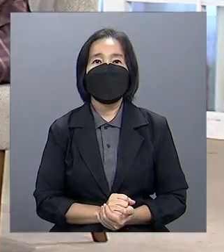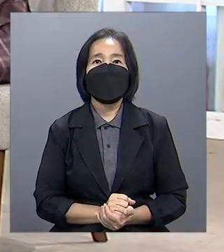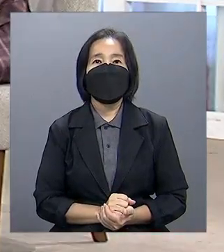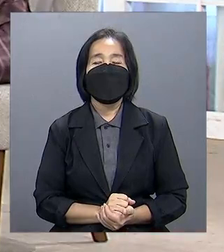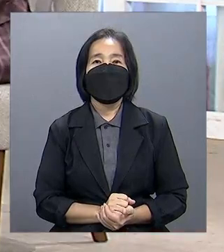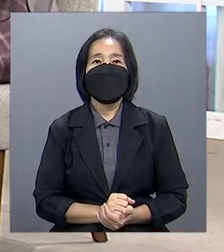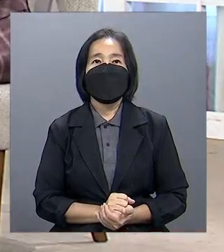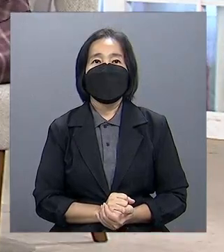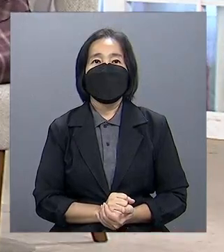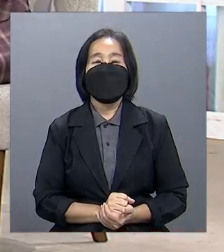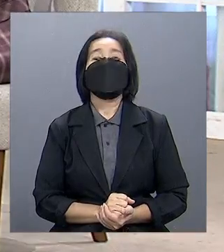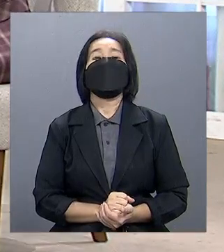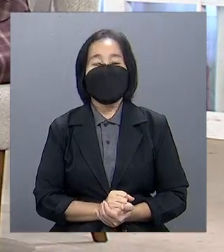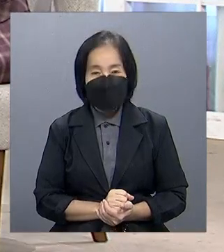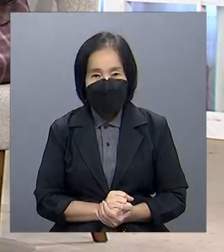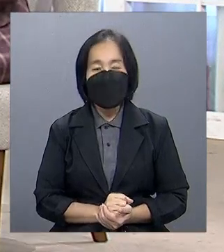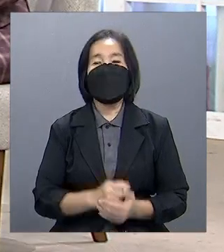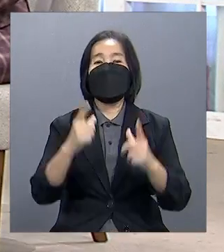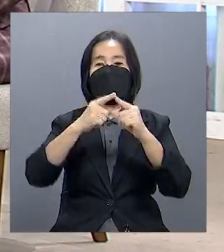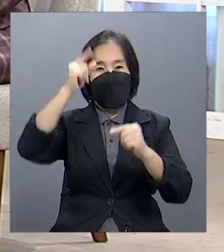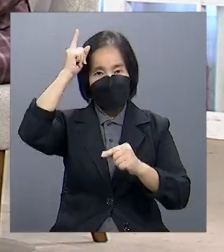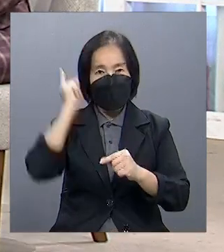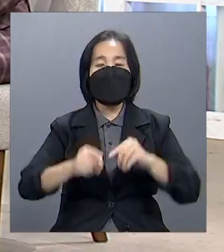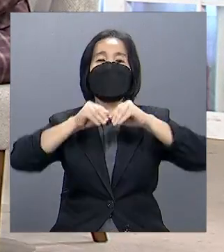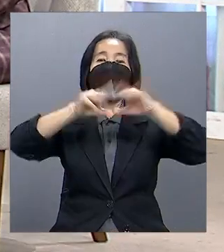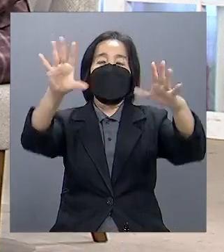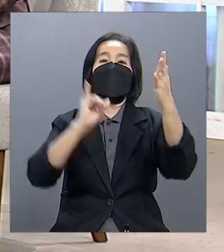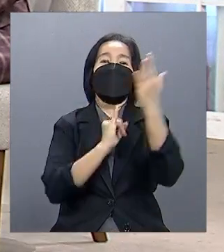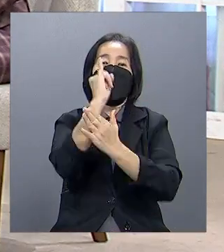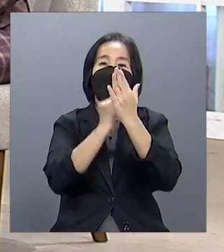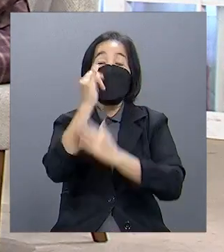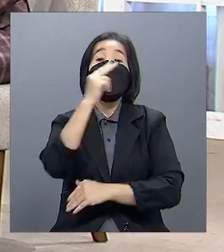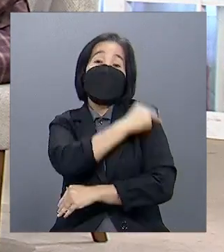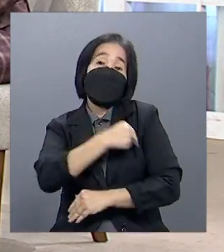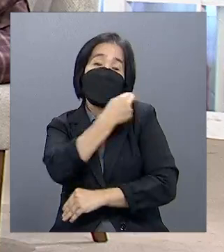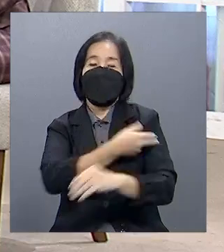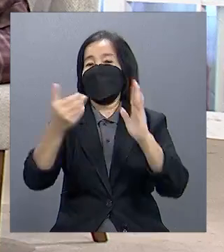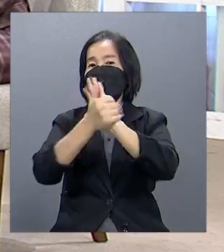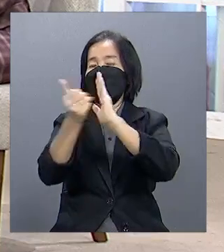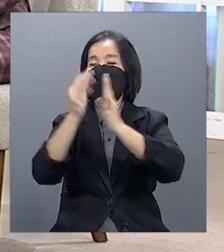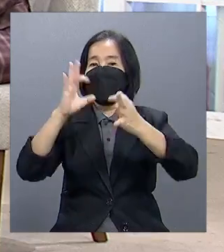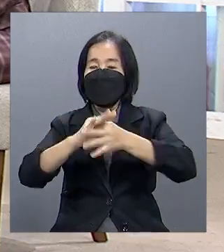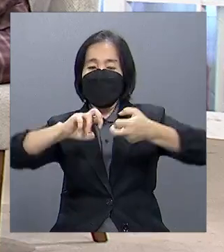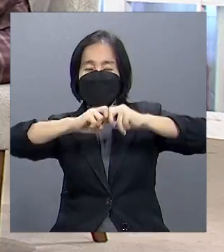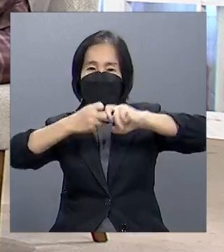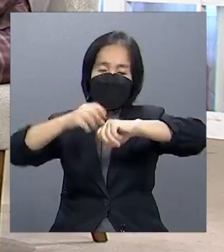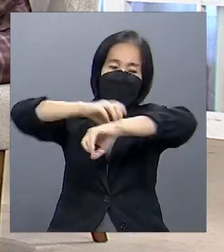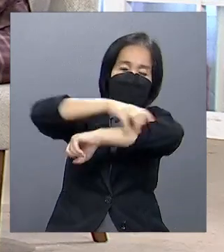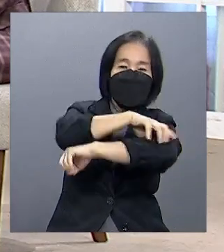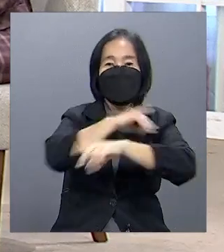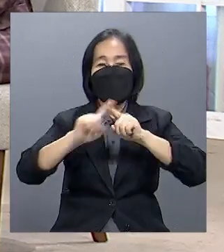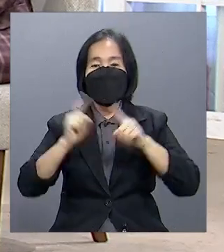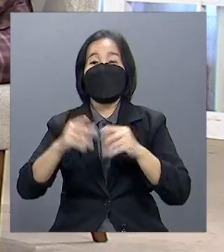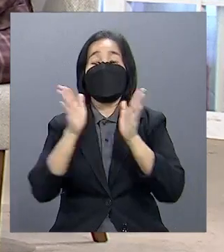สำหรับเรื่องนี้เป็นเรื่องที่ชัวร์นะครับนักกายภาพบำบัดยืนยันนะครับการใส่กระเป๋าสตางค์ไว้ที่บริเวณกางเกงแล้วก็เอา